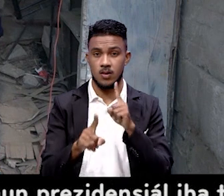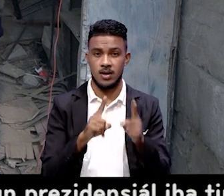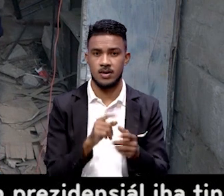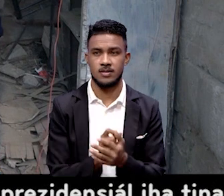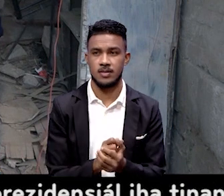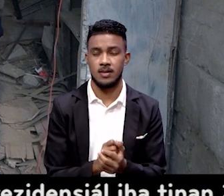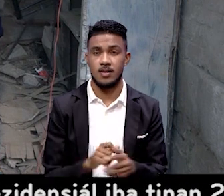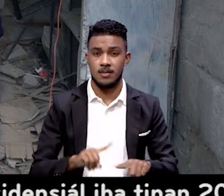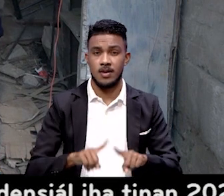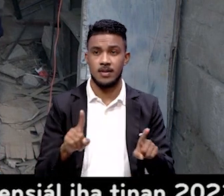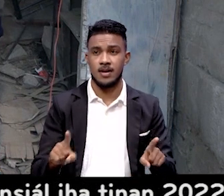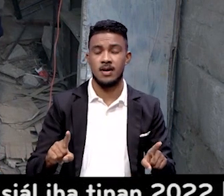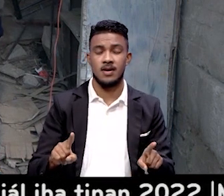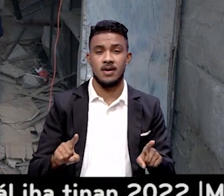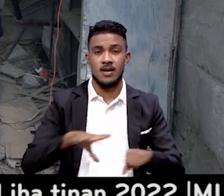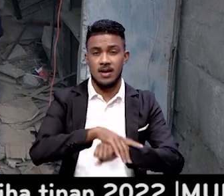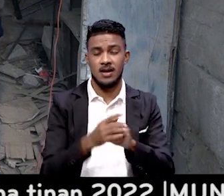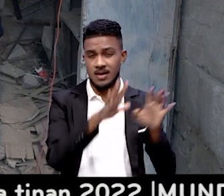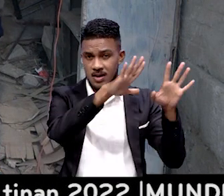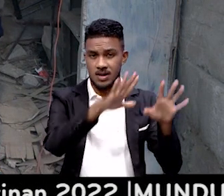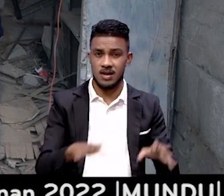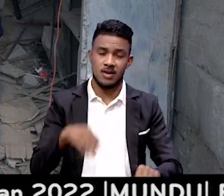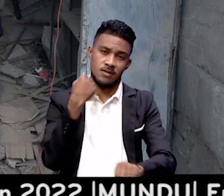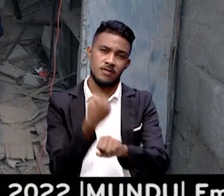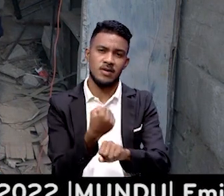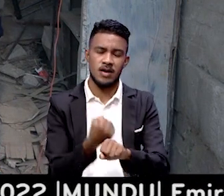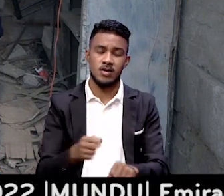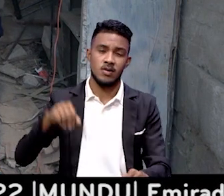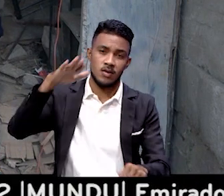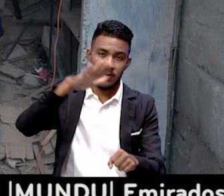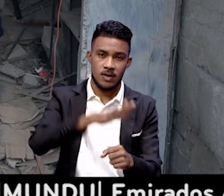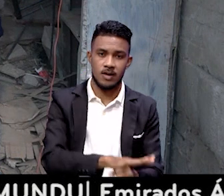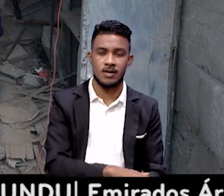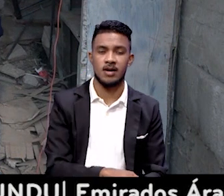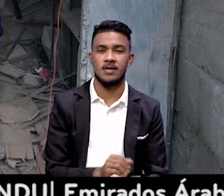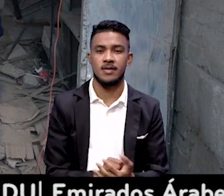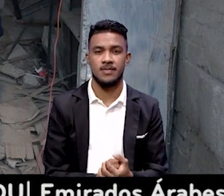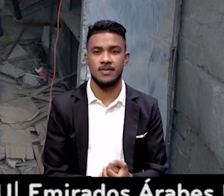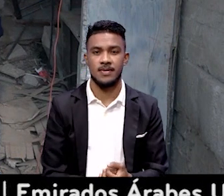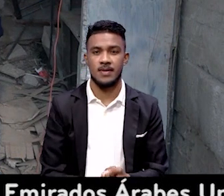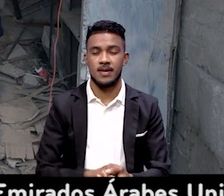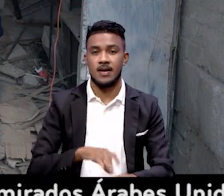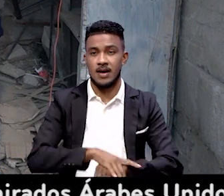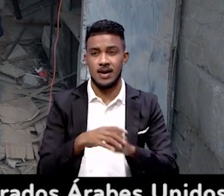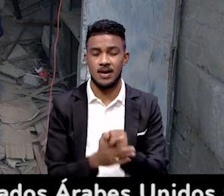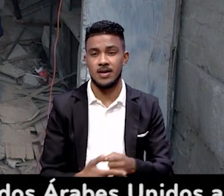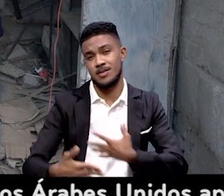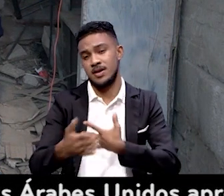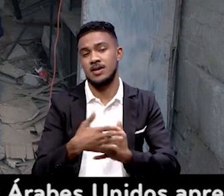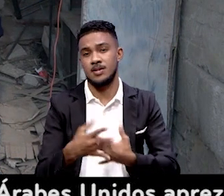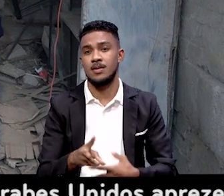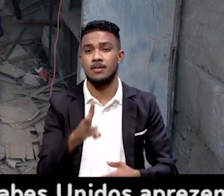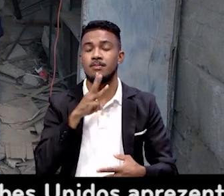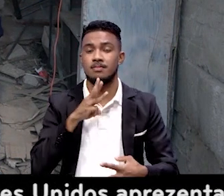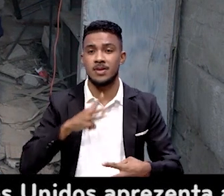boleh mesrai takat tama kan, apa tu saya tama tama. Ani sepuluh ni ansarai besi katu be besai nak kuno tu no malara